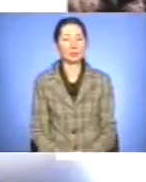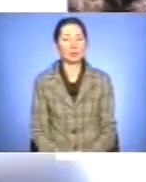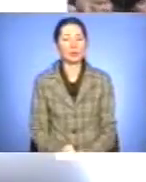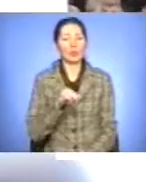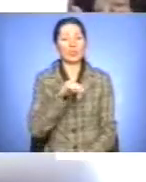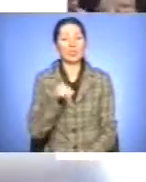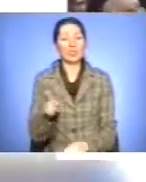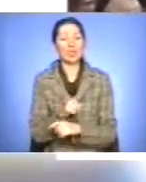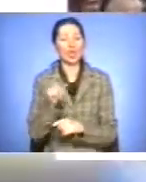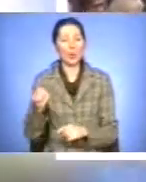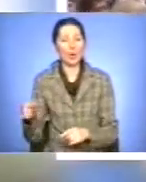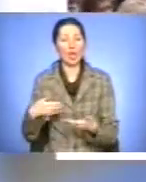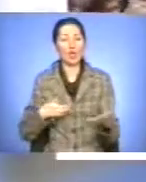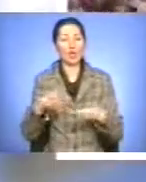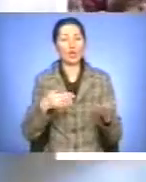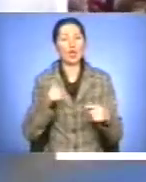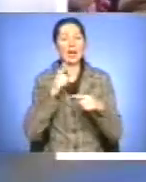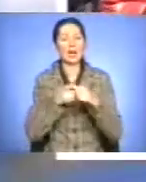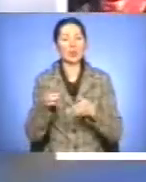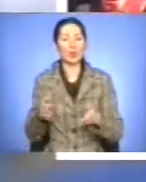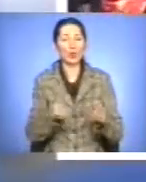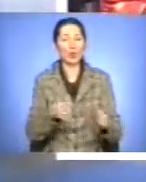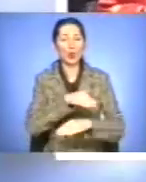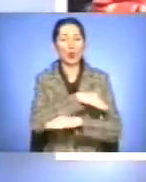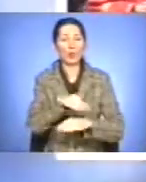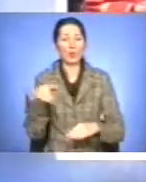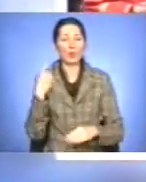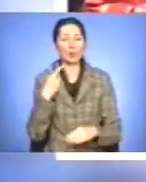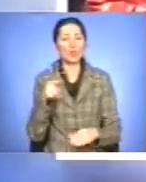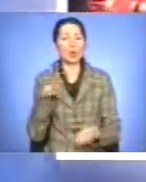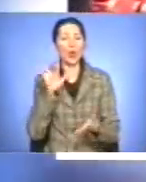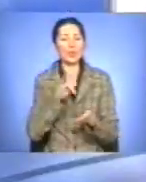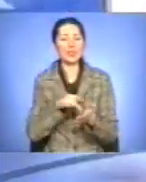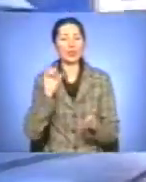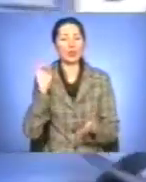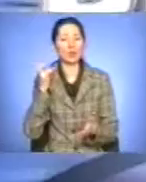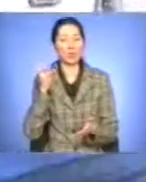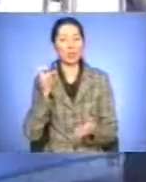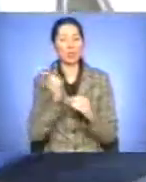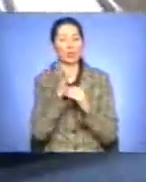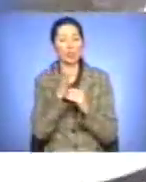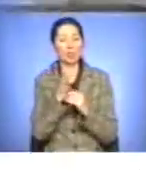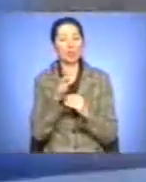Тисячі тернополян пройшли хресною ходою вулицями обласного центру в неділю 14 квітня.